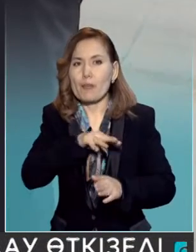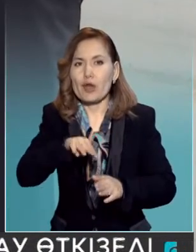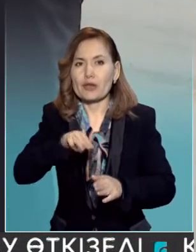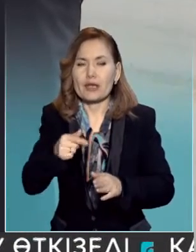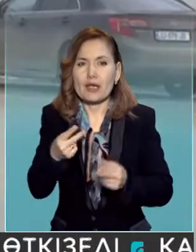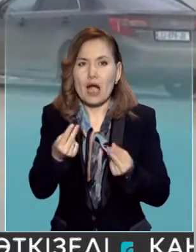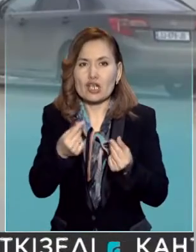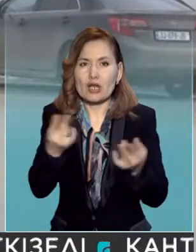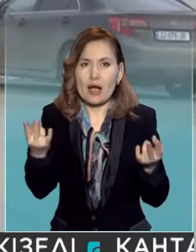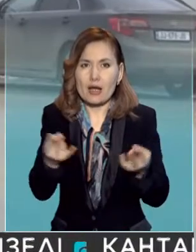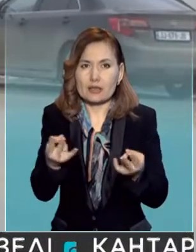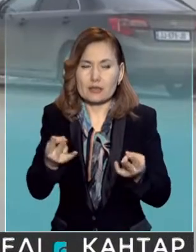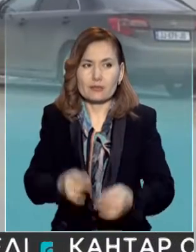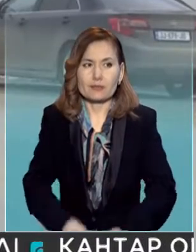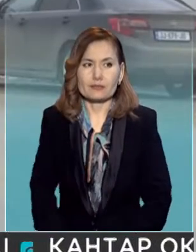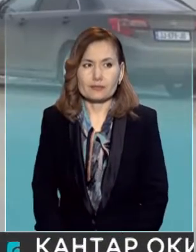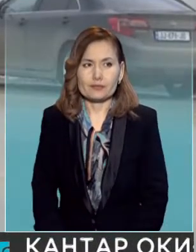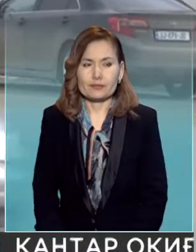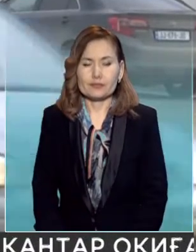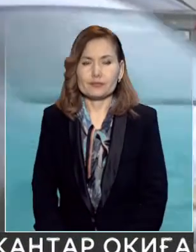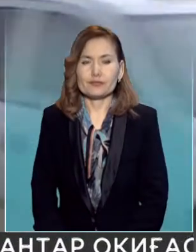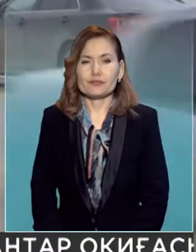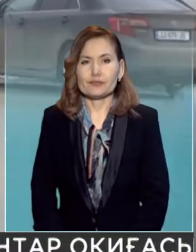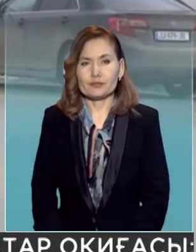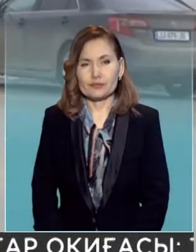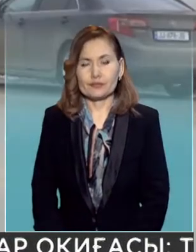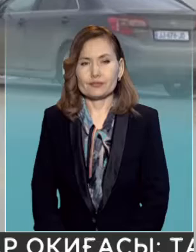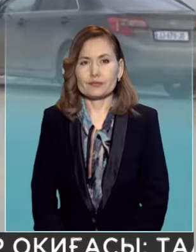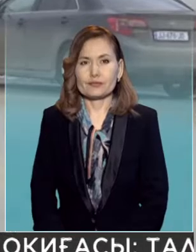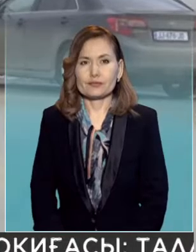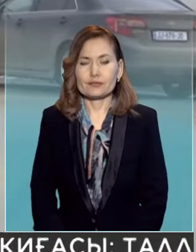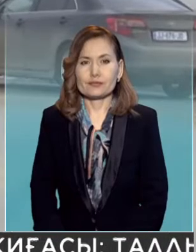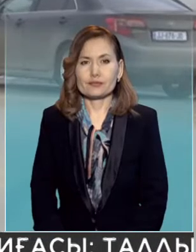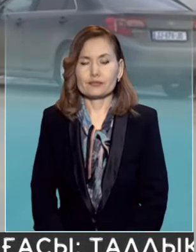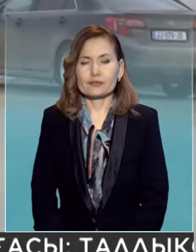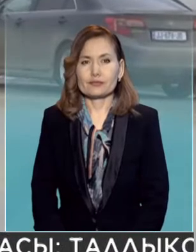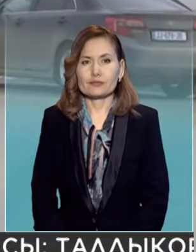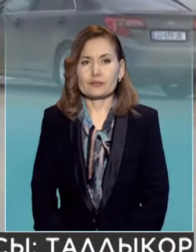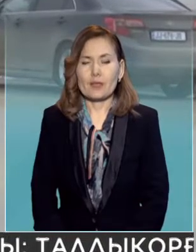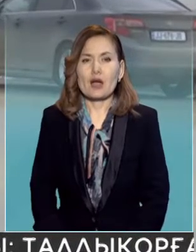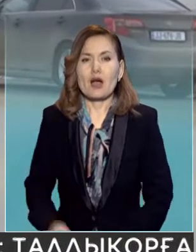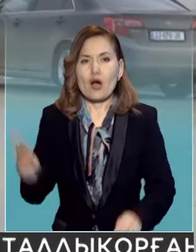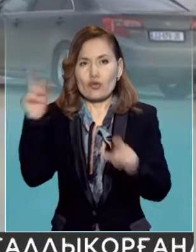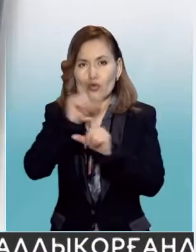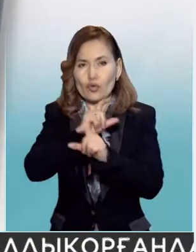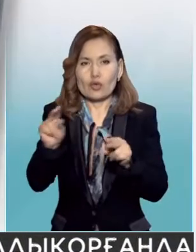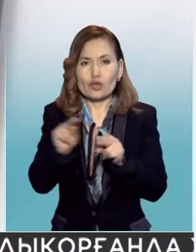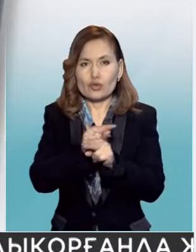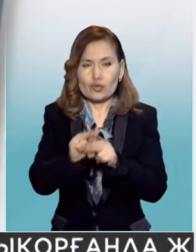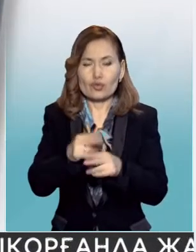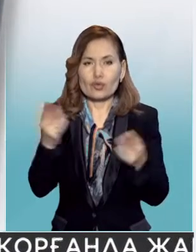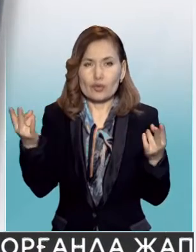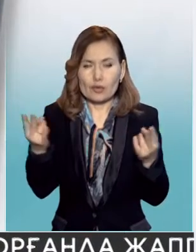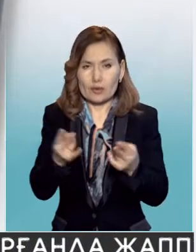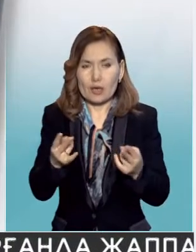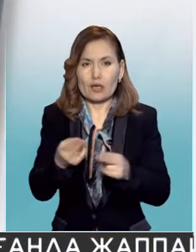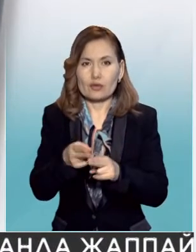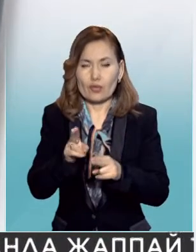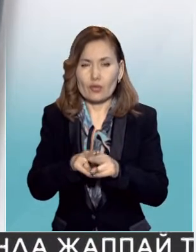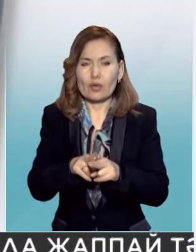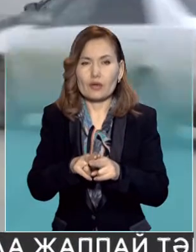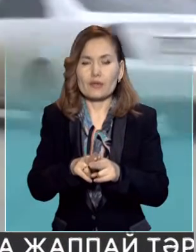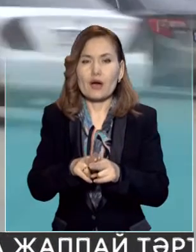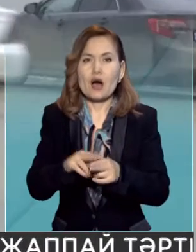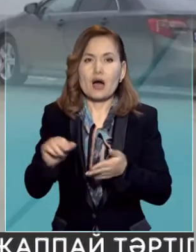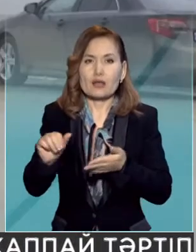қаржы керек. Ішкі жағдай нашар. Нашар, разрат жоқ, нашар. Жөндеу керек, қажет етеді. ЖСХ-сыз дайын тұр.